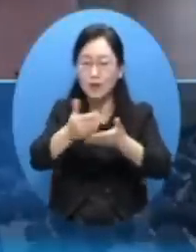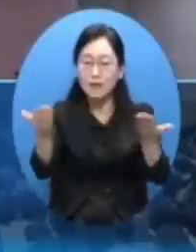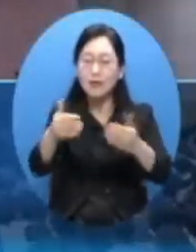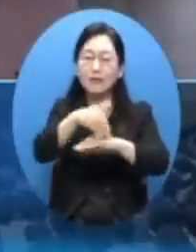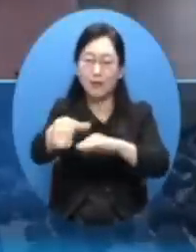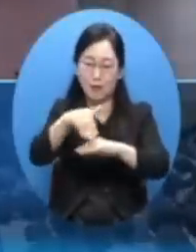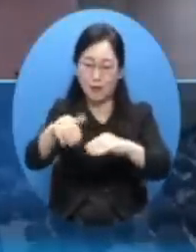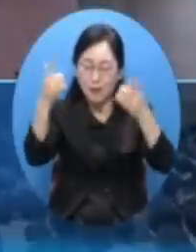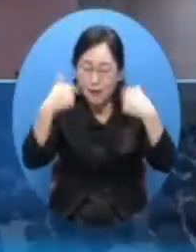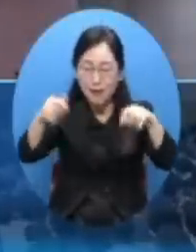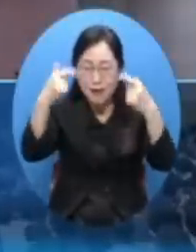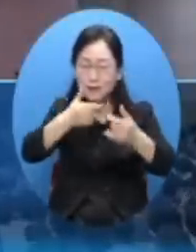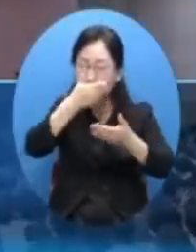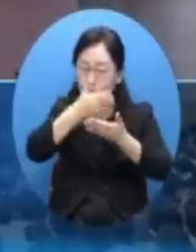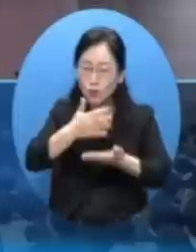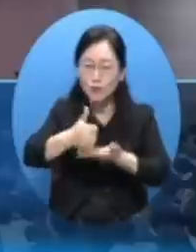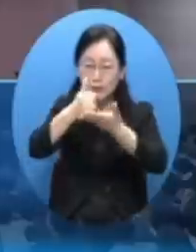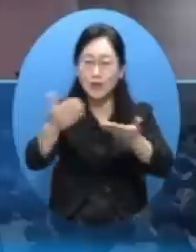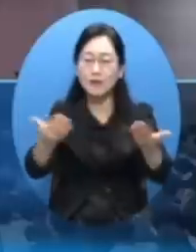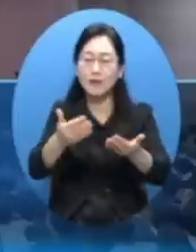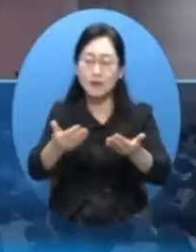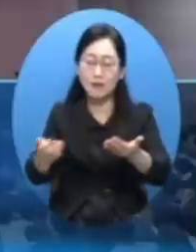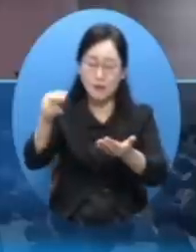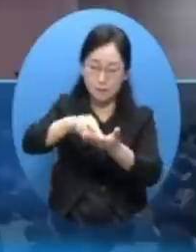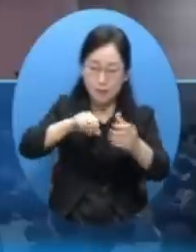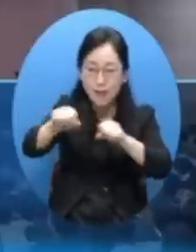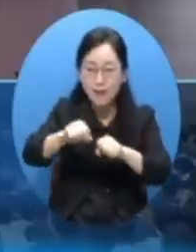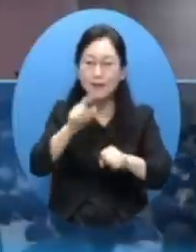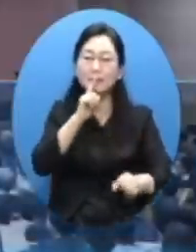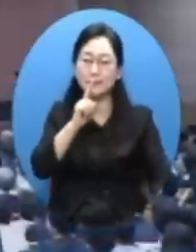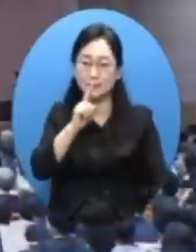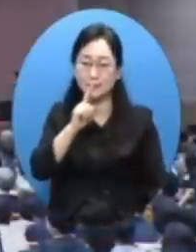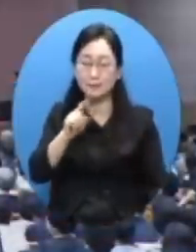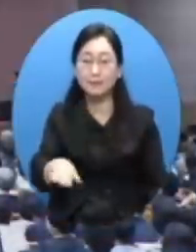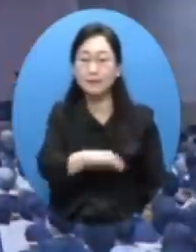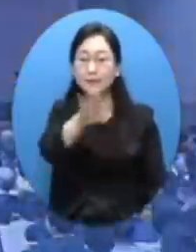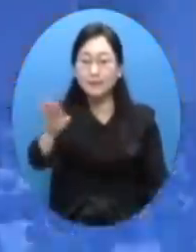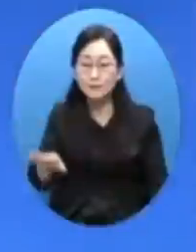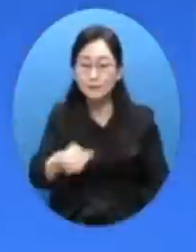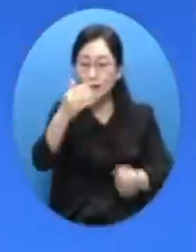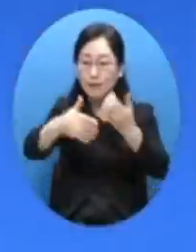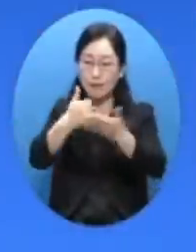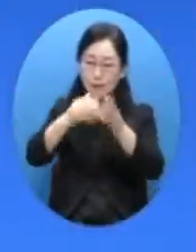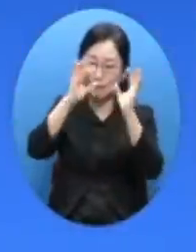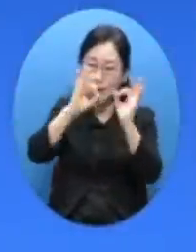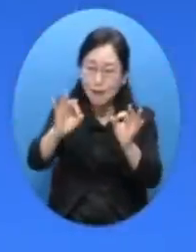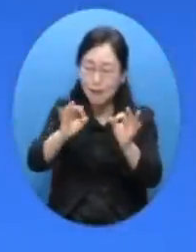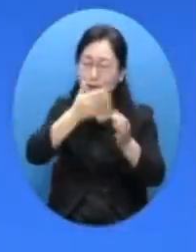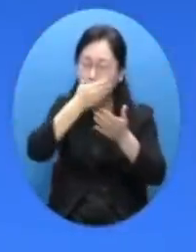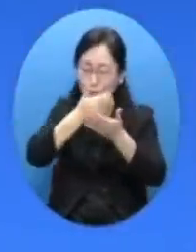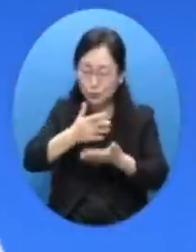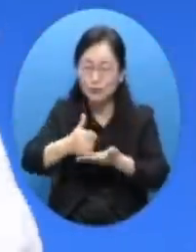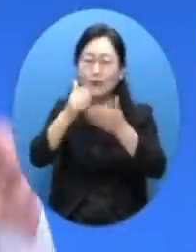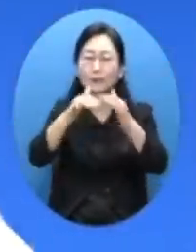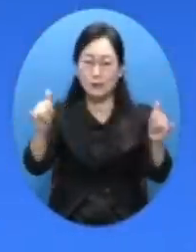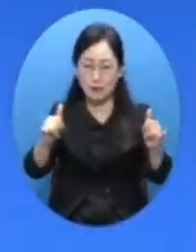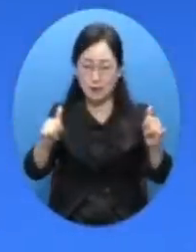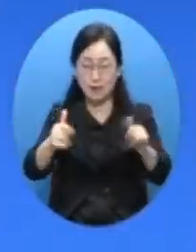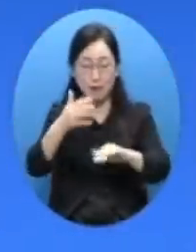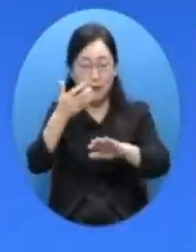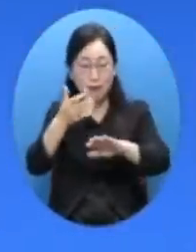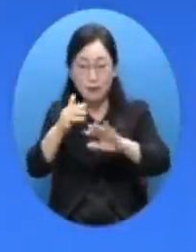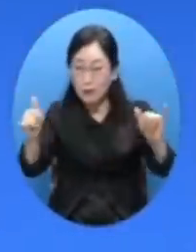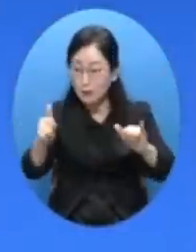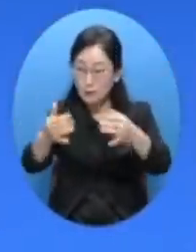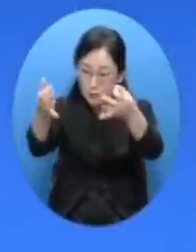그는 항상 존귀한 일에 서리라 말씀하고 있습니다. 우리는 하나님 보시기에 존귀한 자라고 하는 것입니다. 사람들이 우리를 어떻게